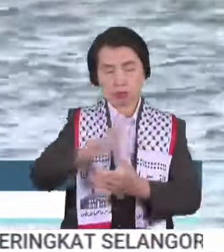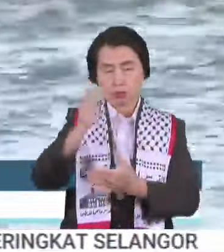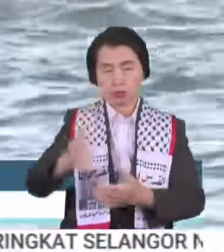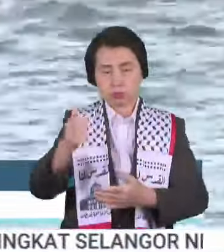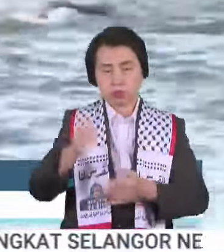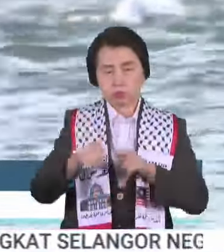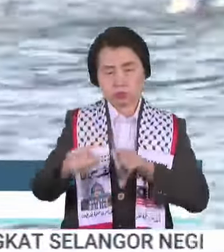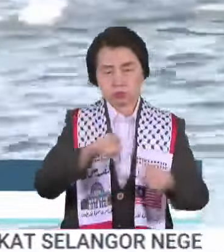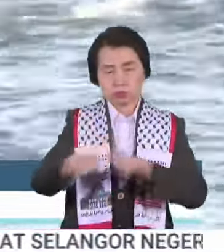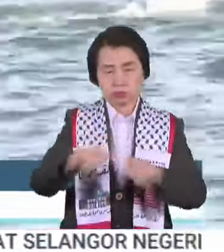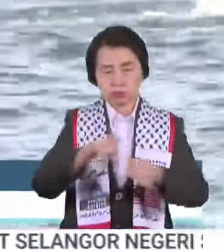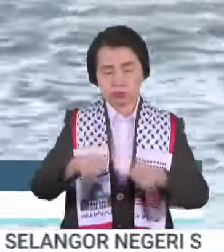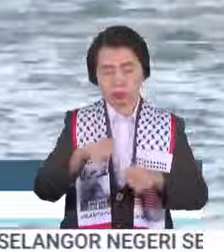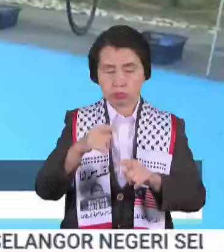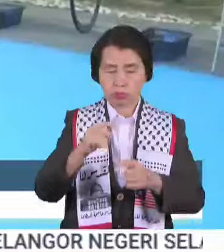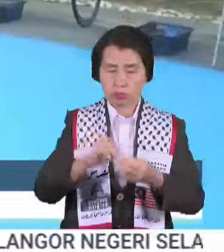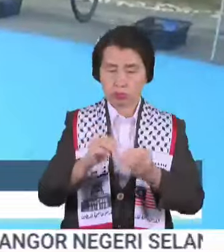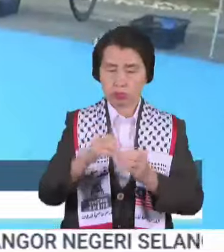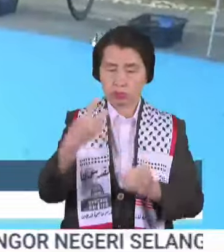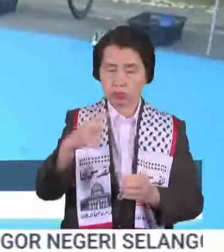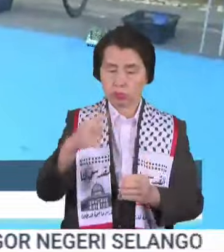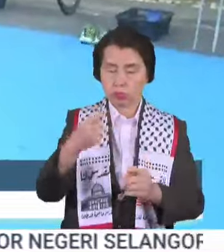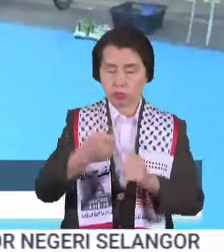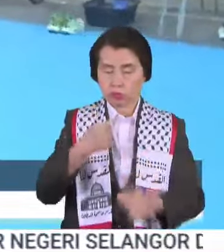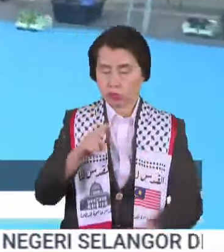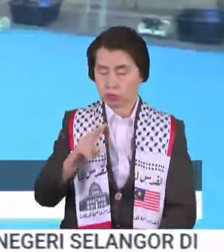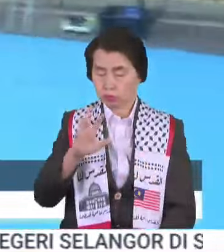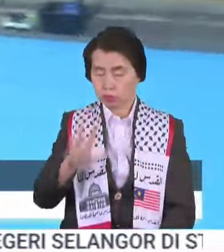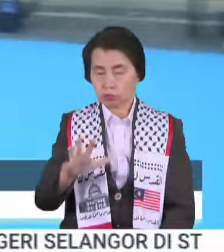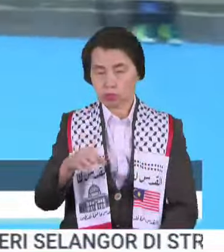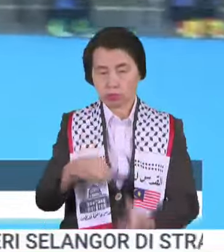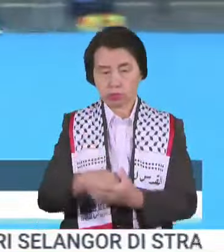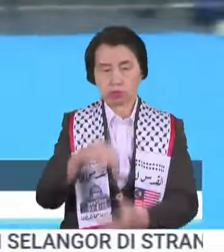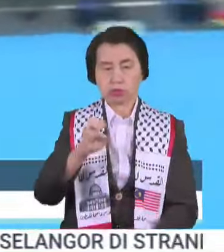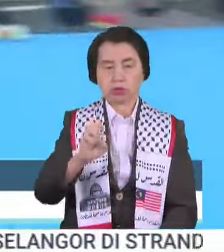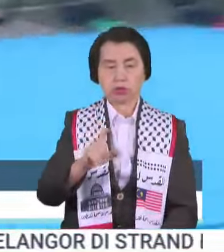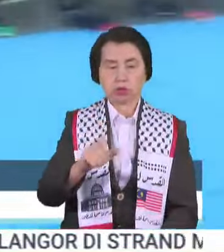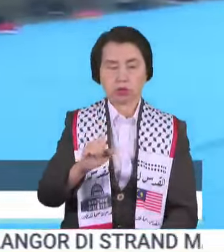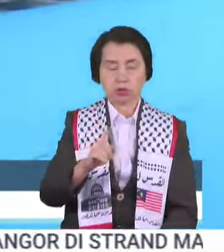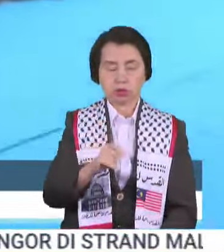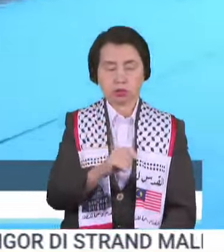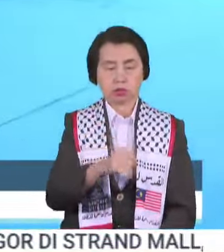menamatkan saingan di tangga ke-12 daripada 25 peserta bagi kategori elit wanita.